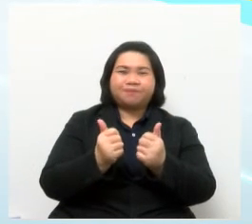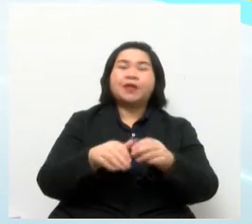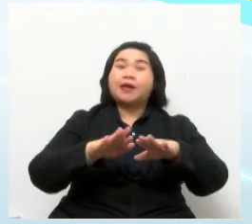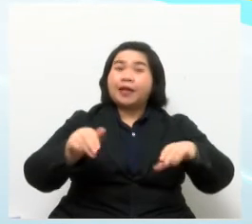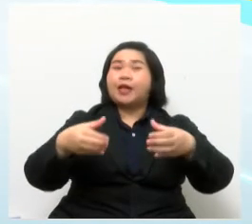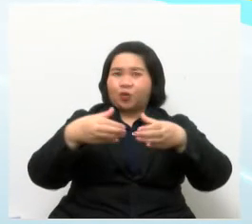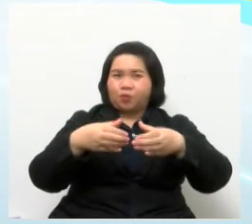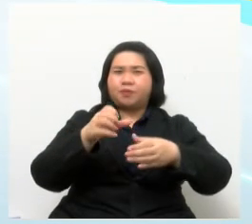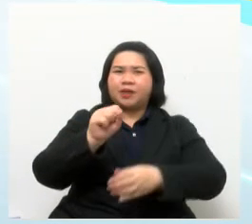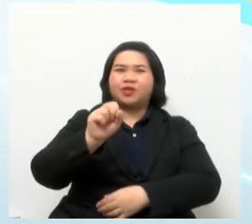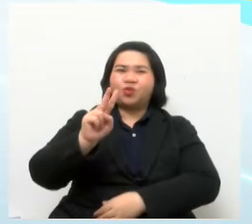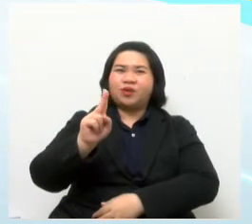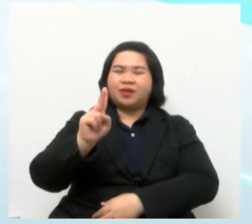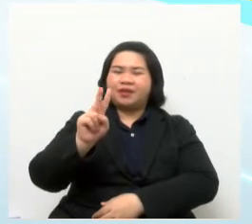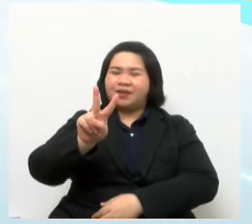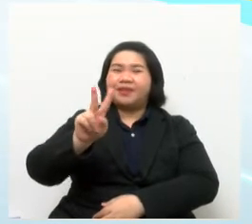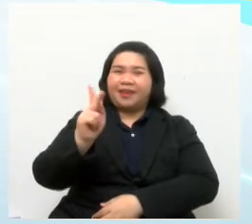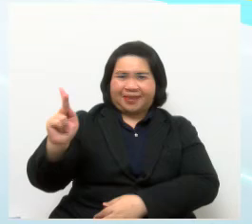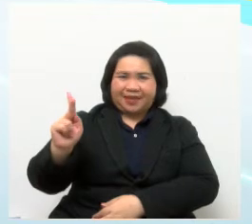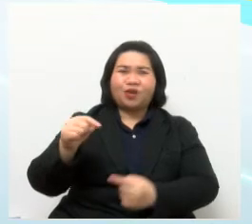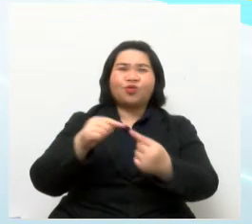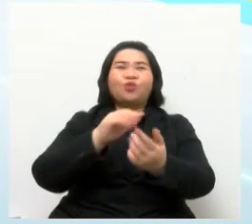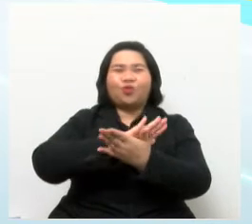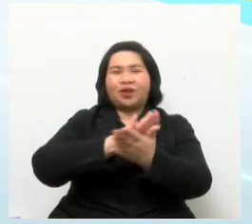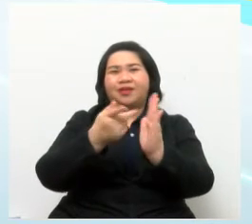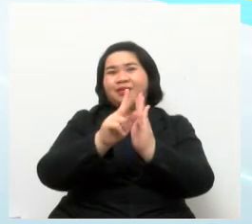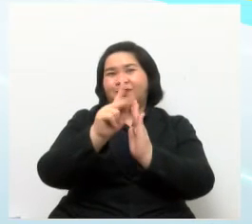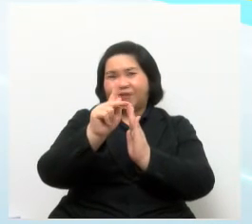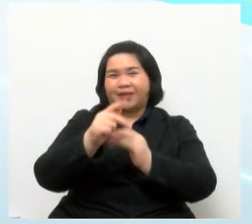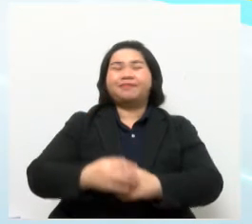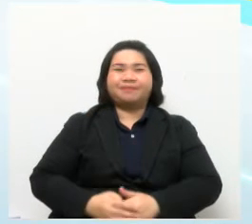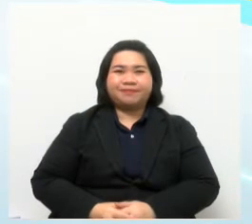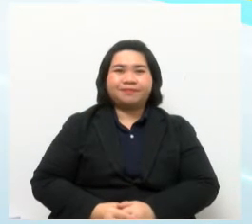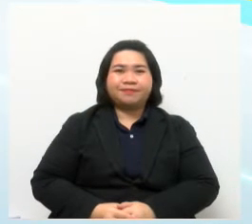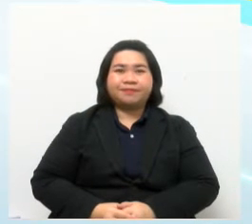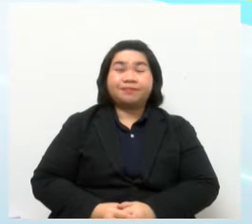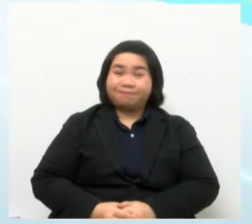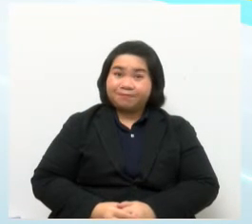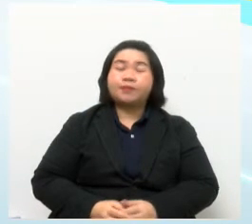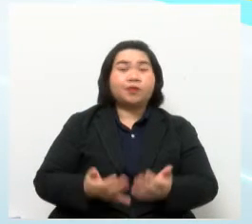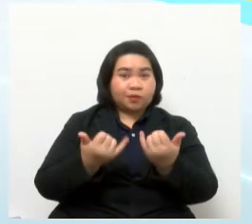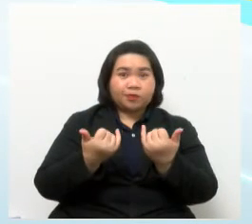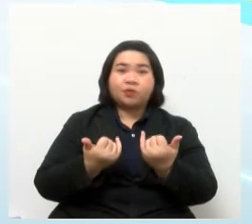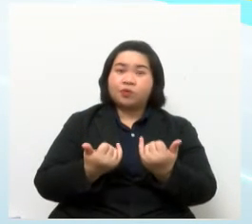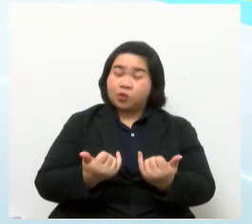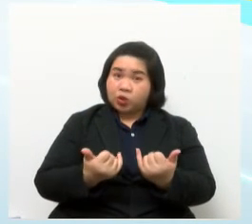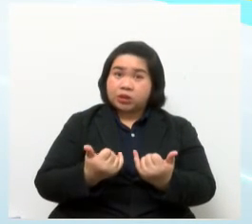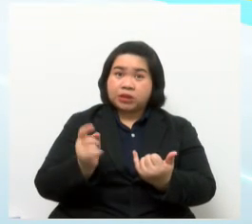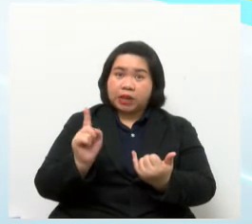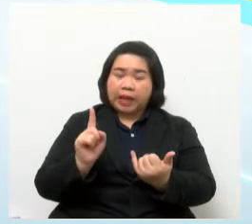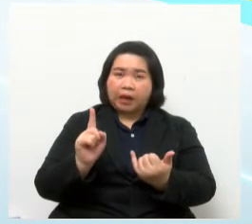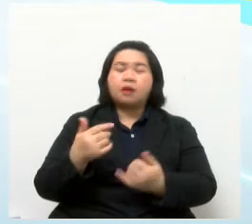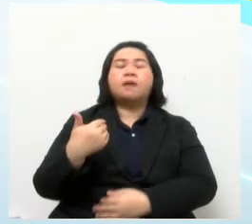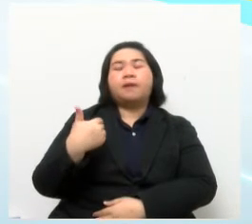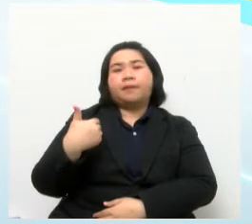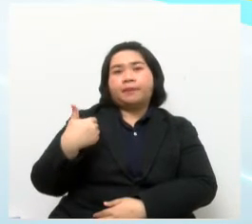ในทีม SVKK eSport ของโรงเรียนศรีสังวาลขอนแก่นค่ะท่านผู้ชมทุกท่านคะในส่วนความเคลื่อน